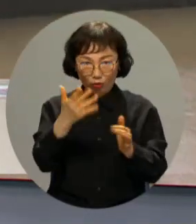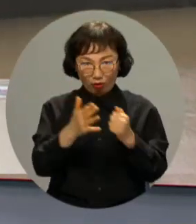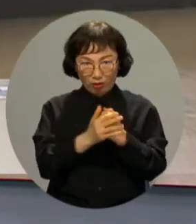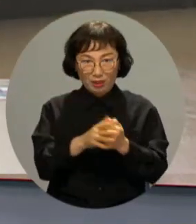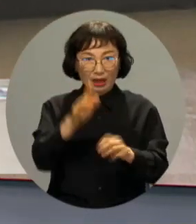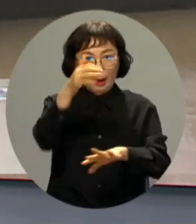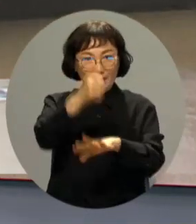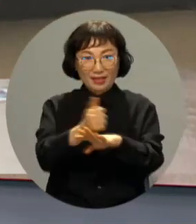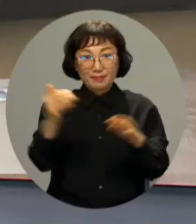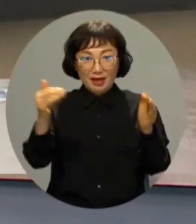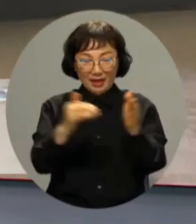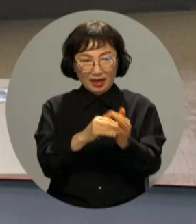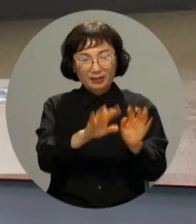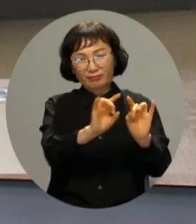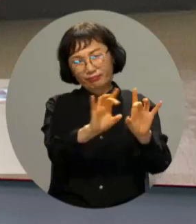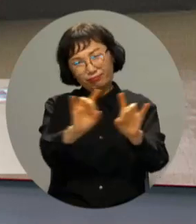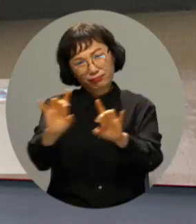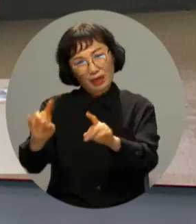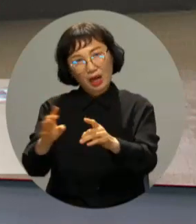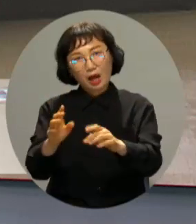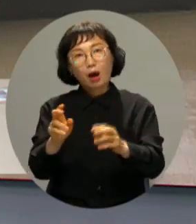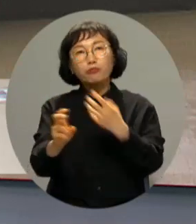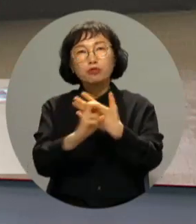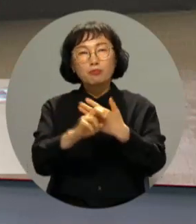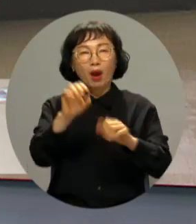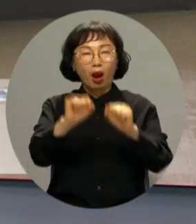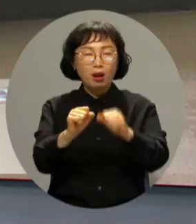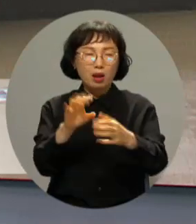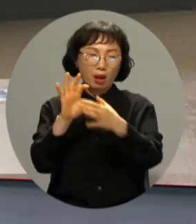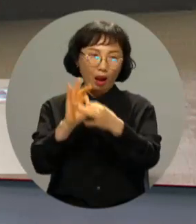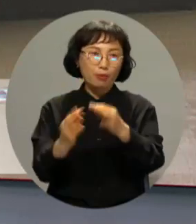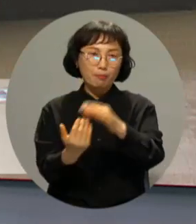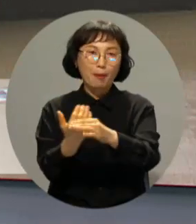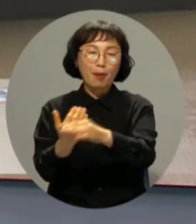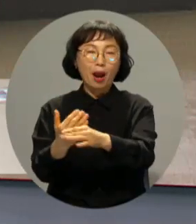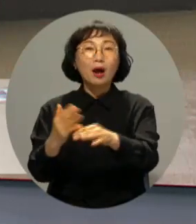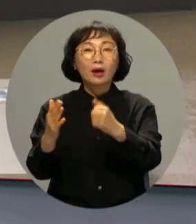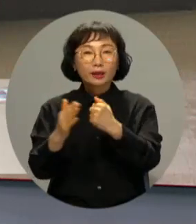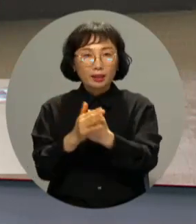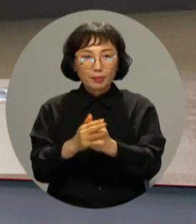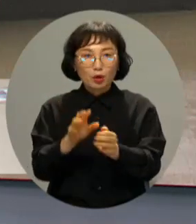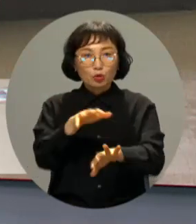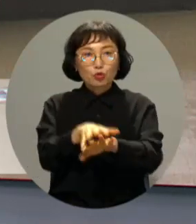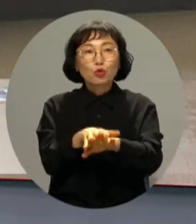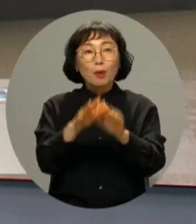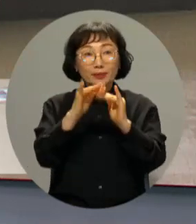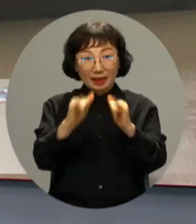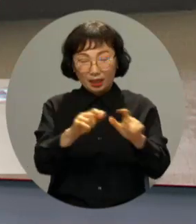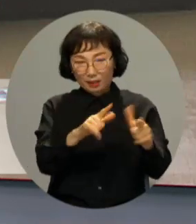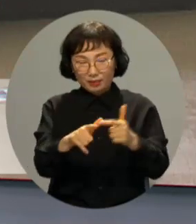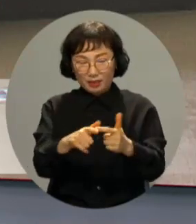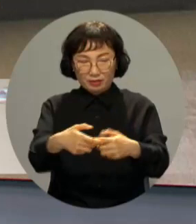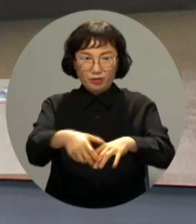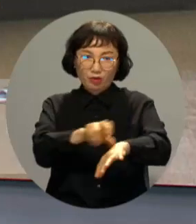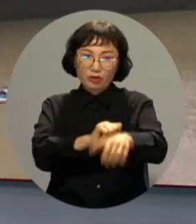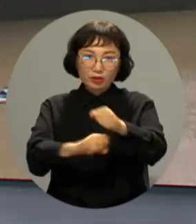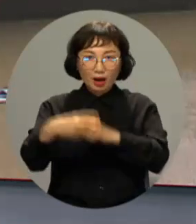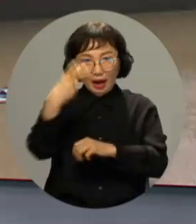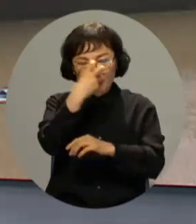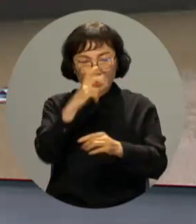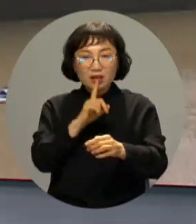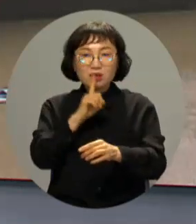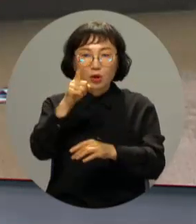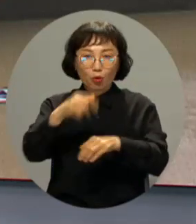기간 마지막까지 각종 위법행위가 이어지고 있어 유권자인 조합원들의 적극적인 감시와 신고가 필요해